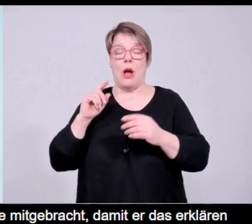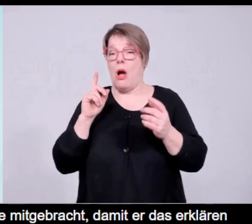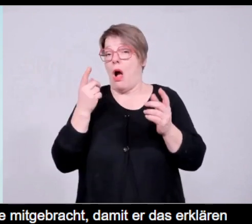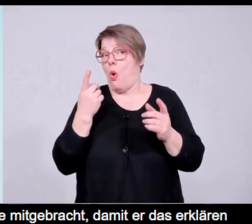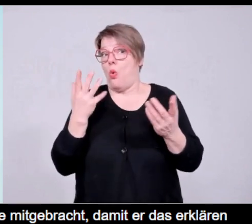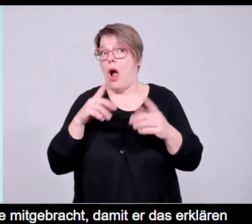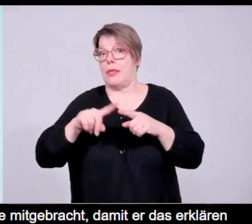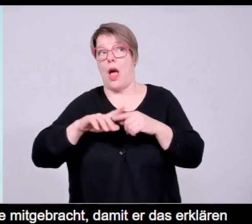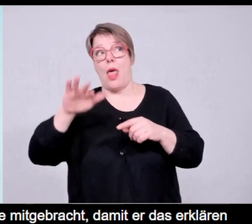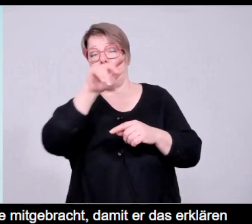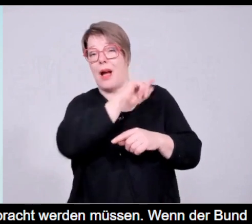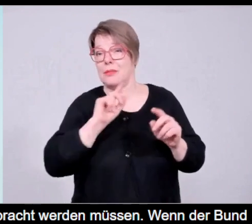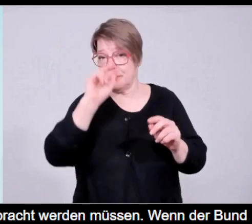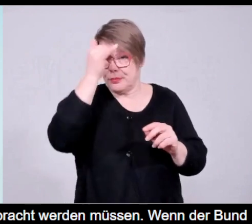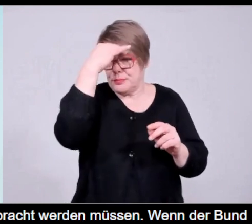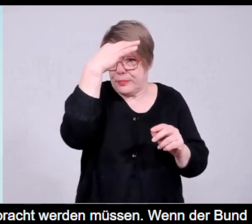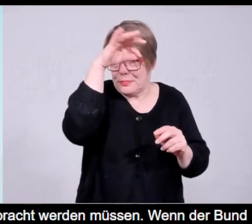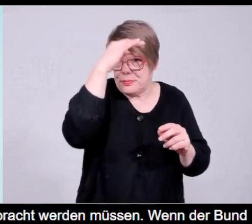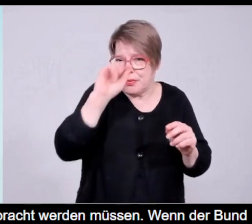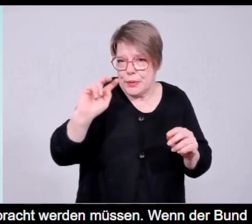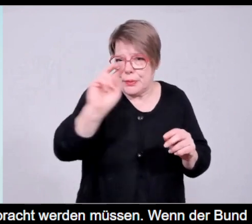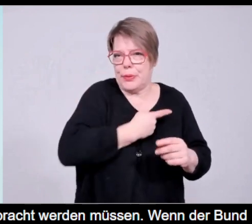der Haushaltsausschuss, um diese Mittel freizugeben.